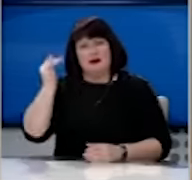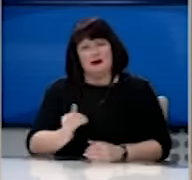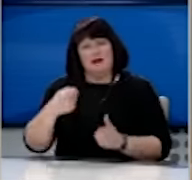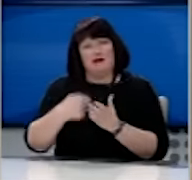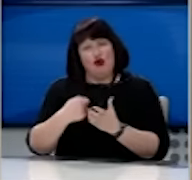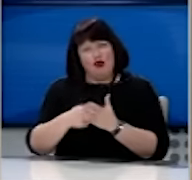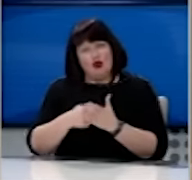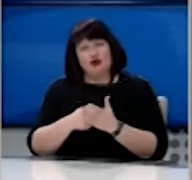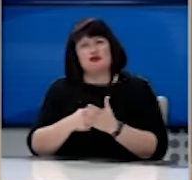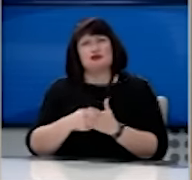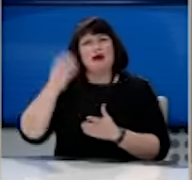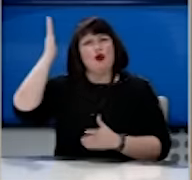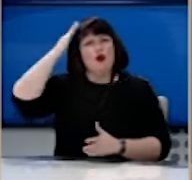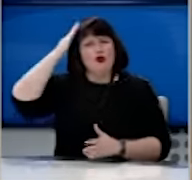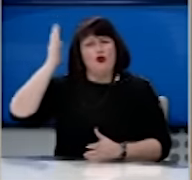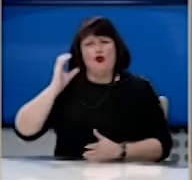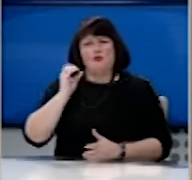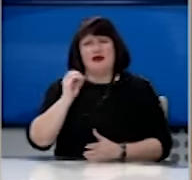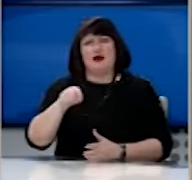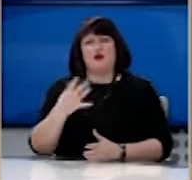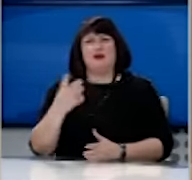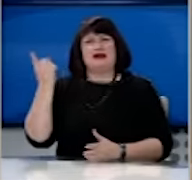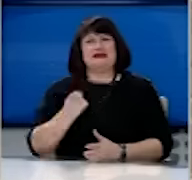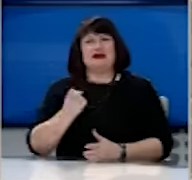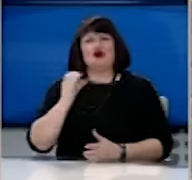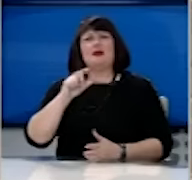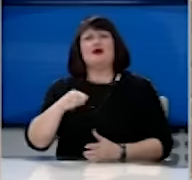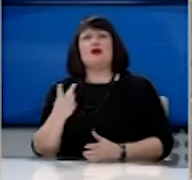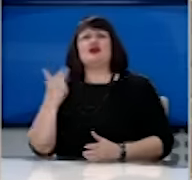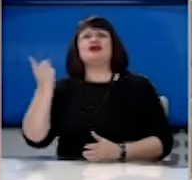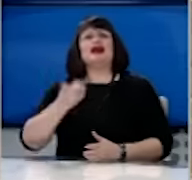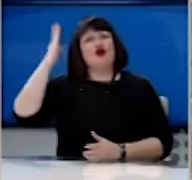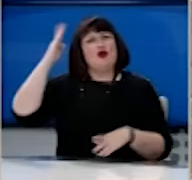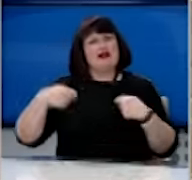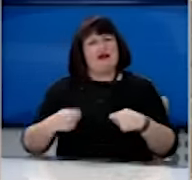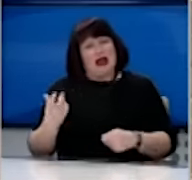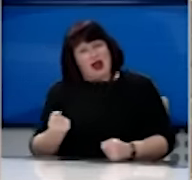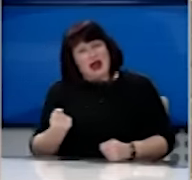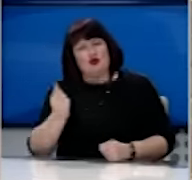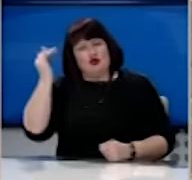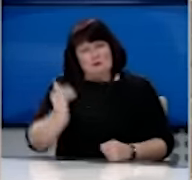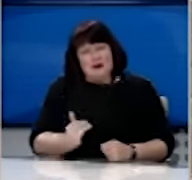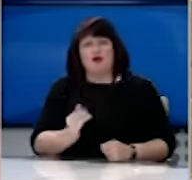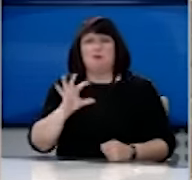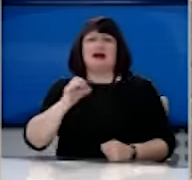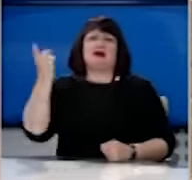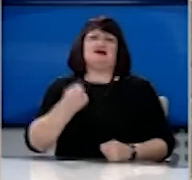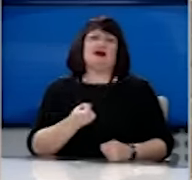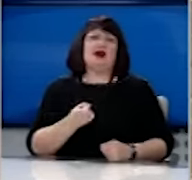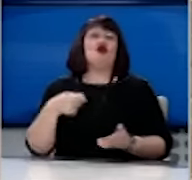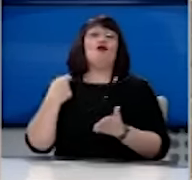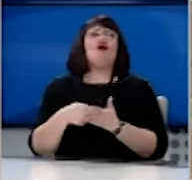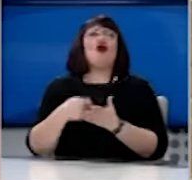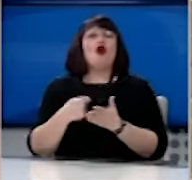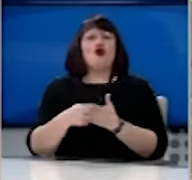φόρο συγκέντρωσης των κεφαλαίων από 0,5% σε 0,2%. Τους μειώνεται κατά 50% το